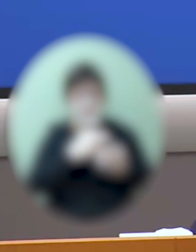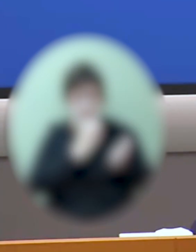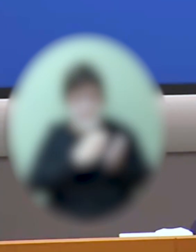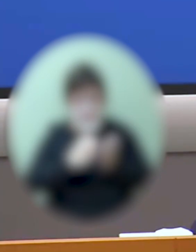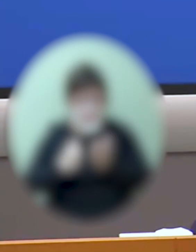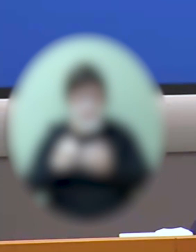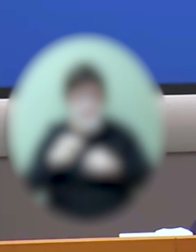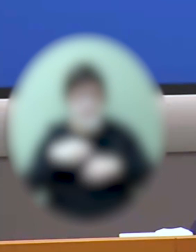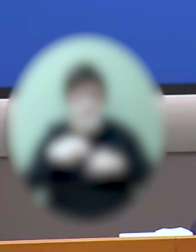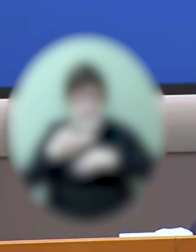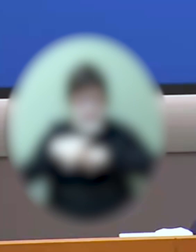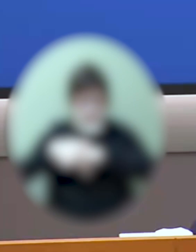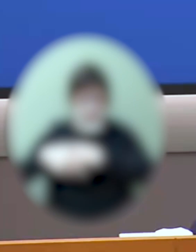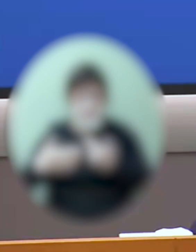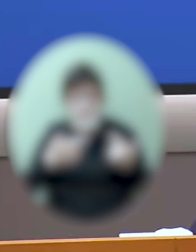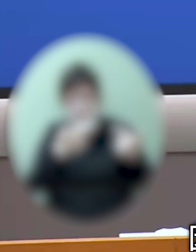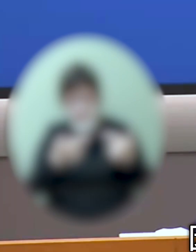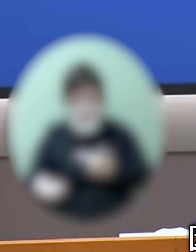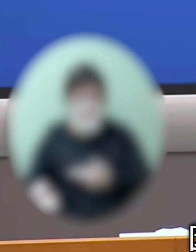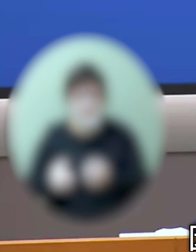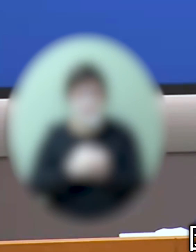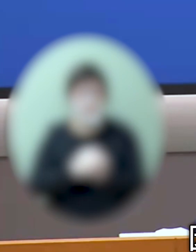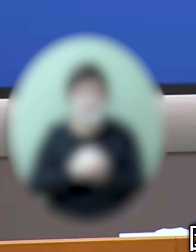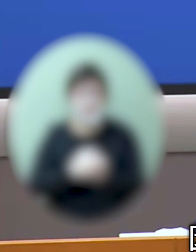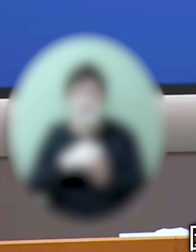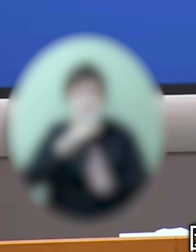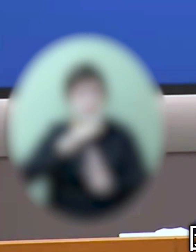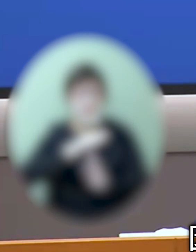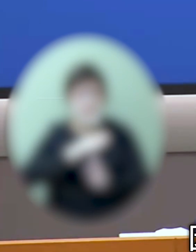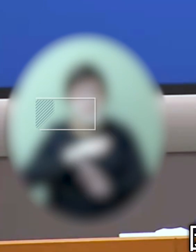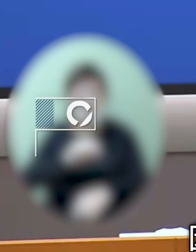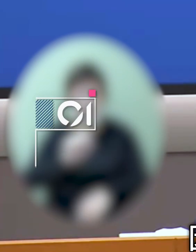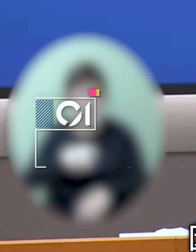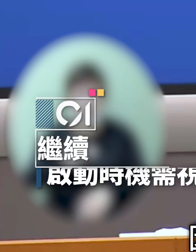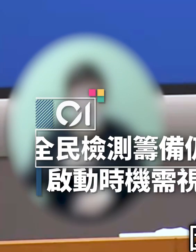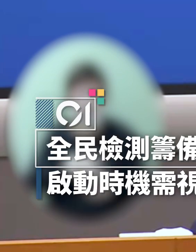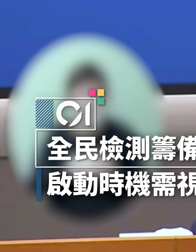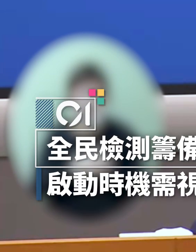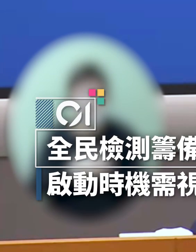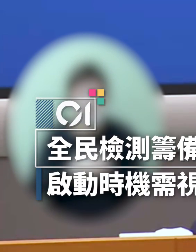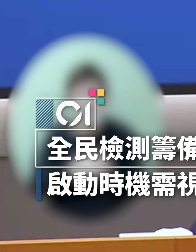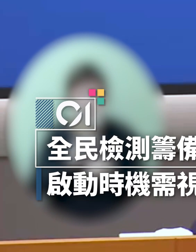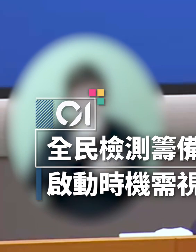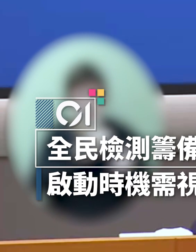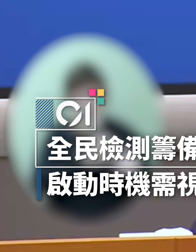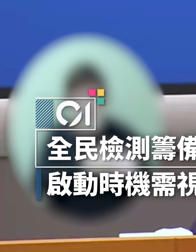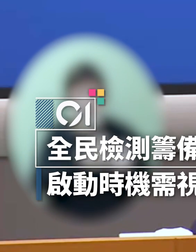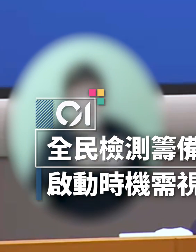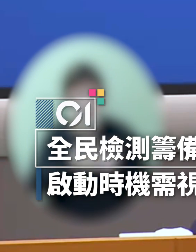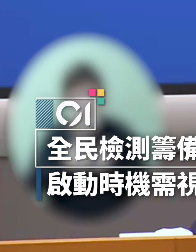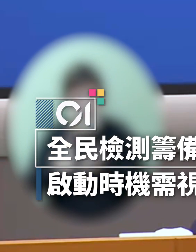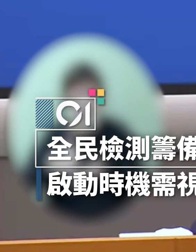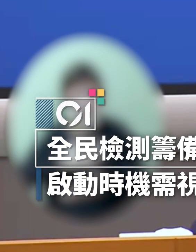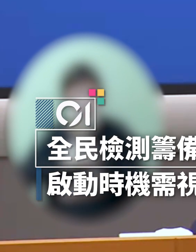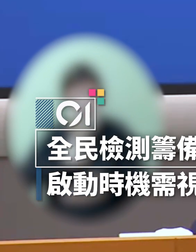的、相信也不会停下来的，因为在每一个阶段的筹备呢，我们到咁上下又要去到第二